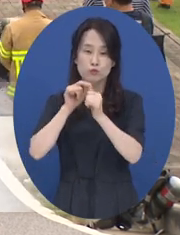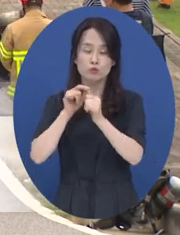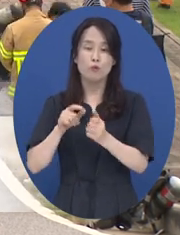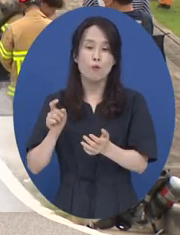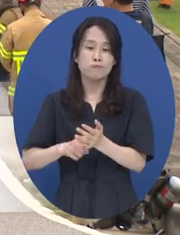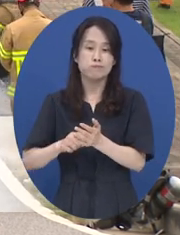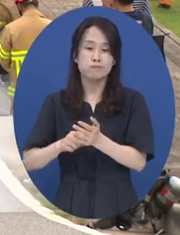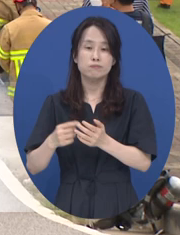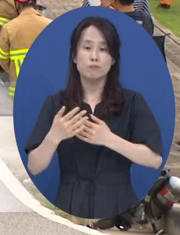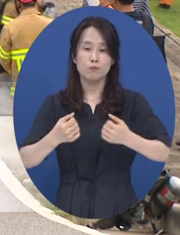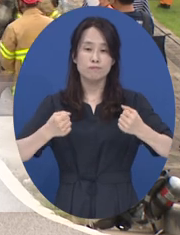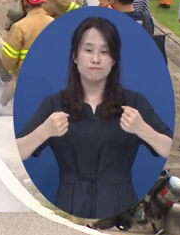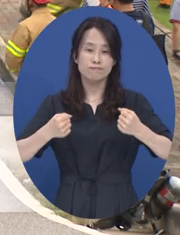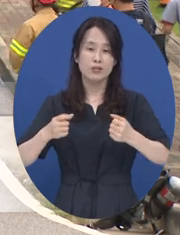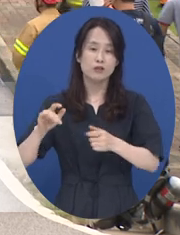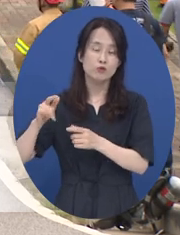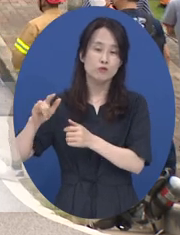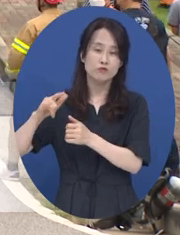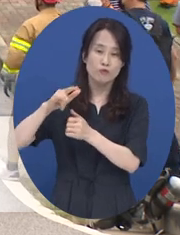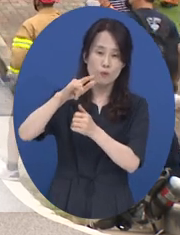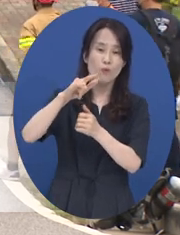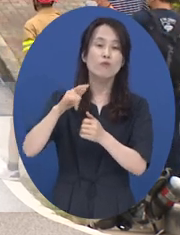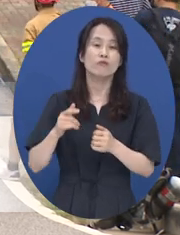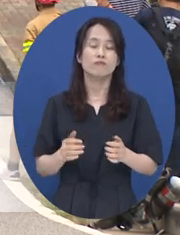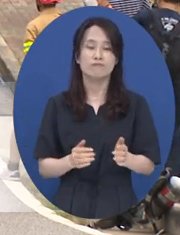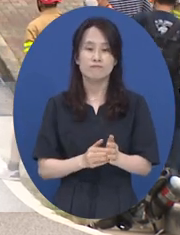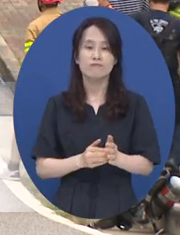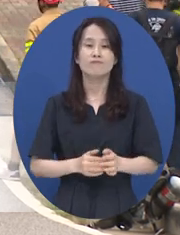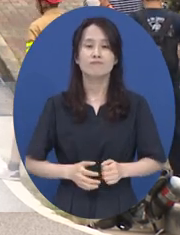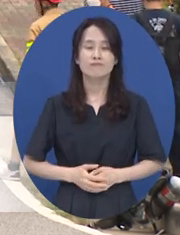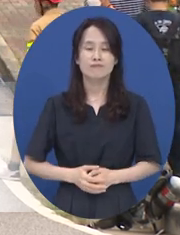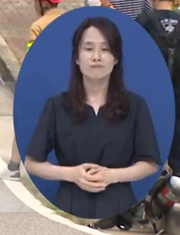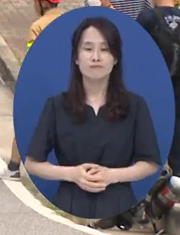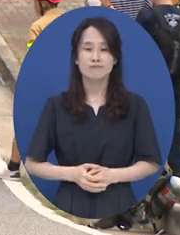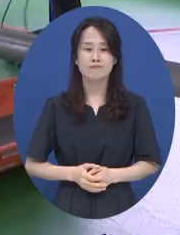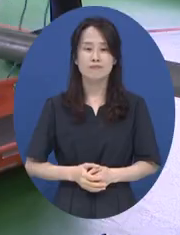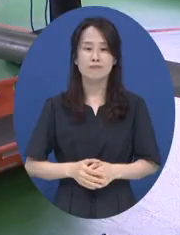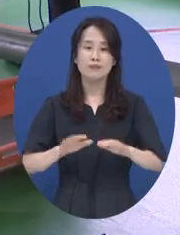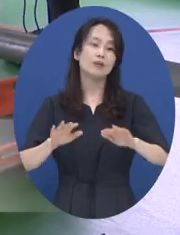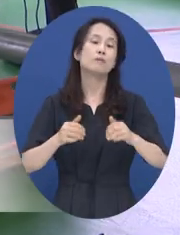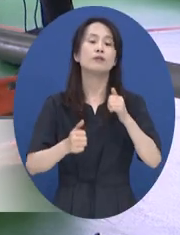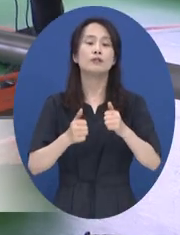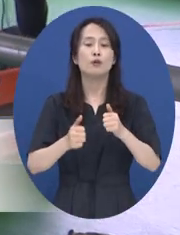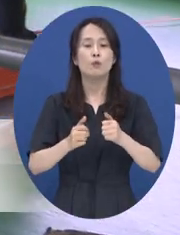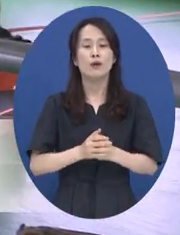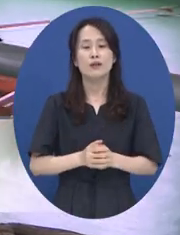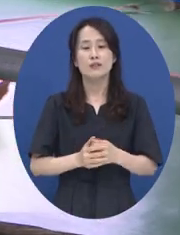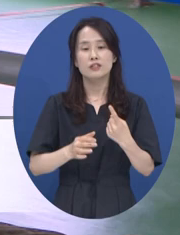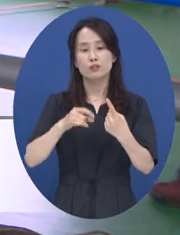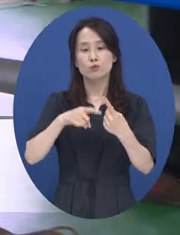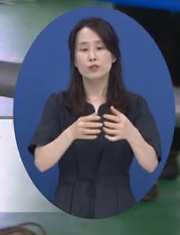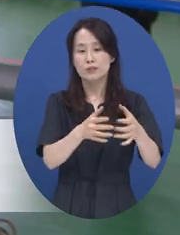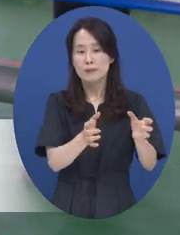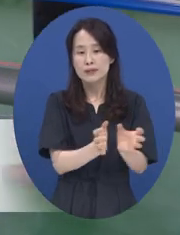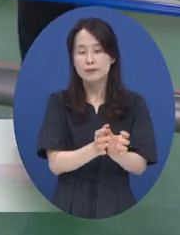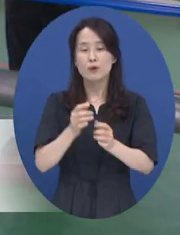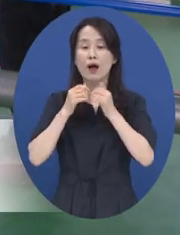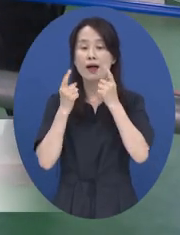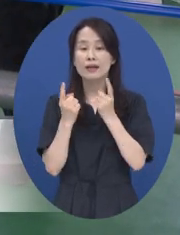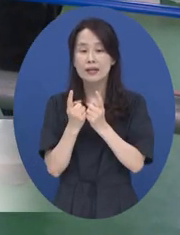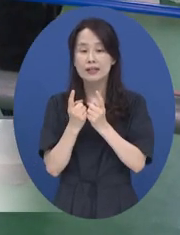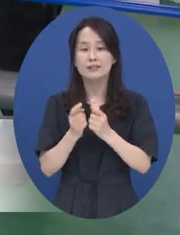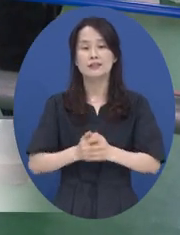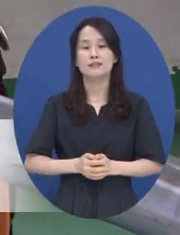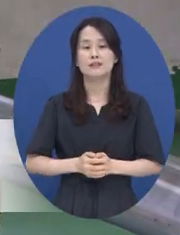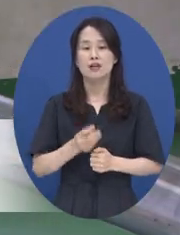화재, 구조, 구급, 몸짱, 드론 1위 되겠습니다. 이번 대회에서 종목별 1위를